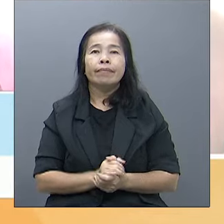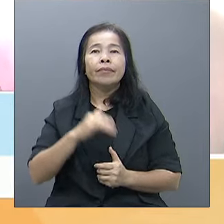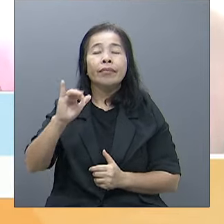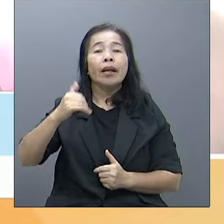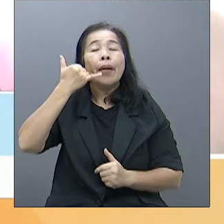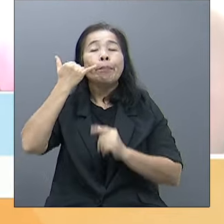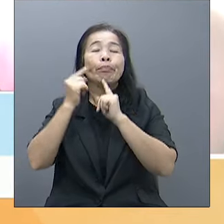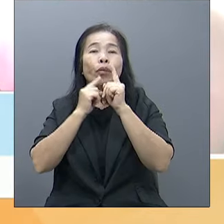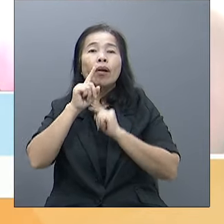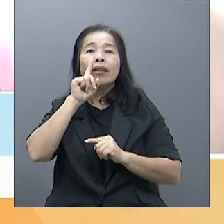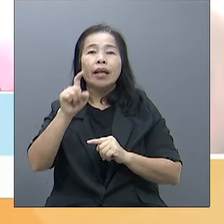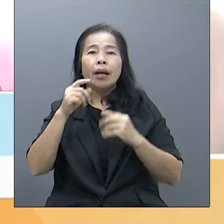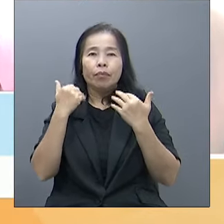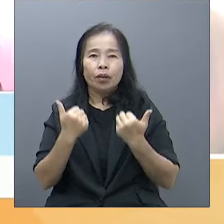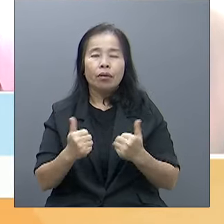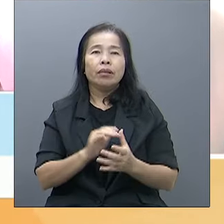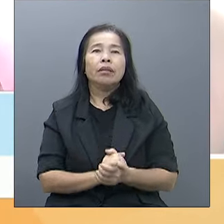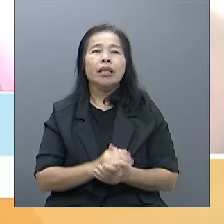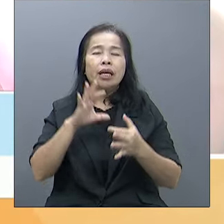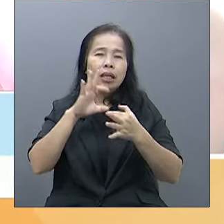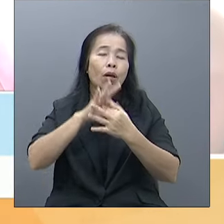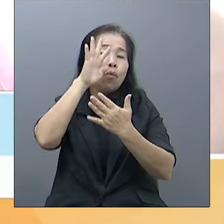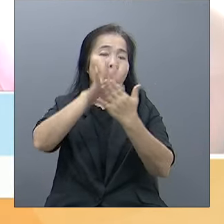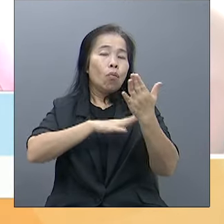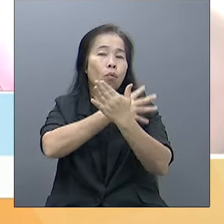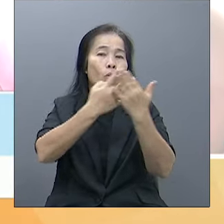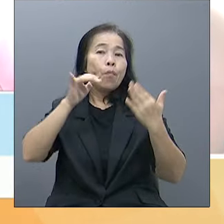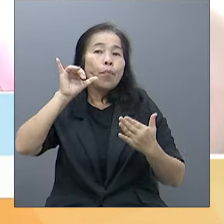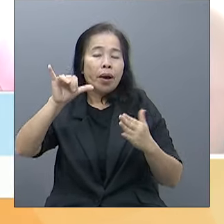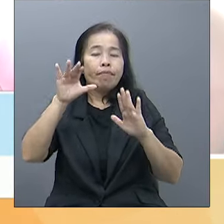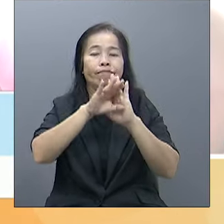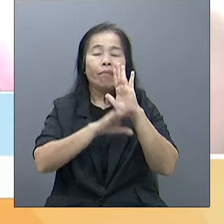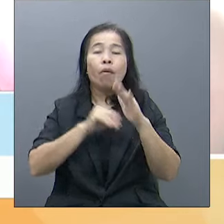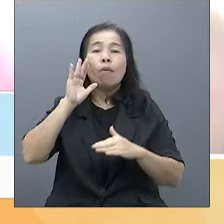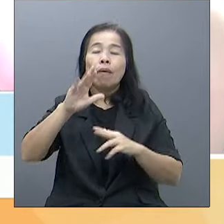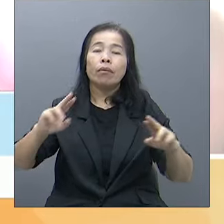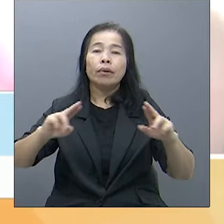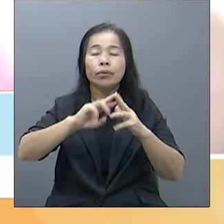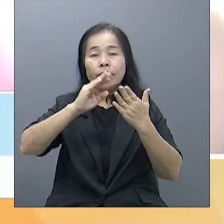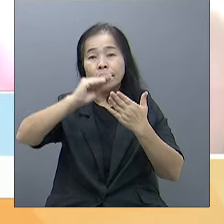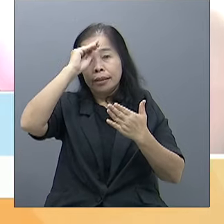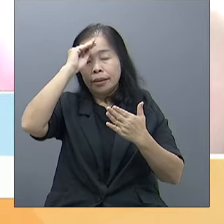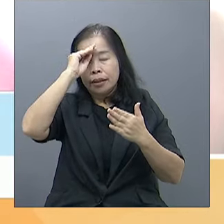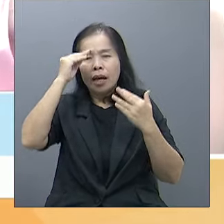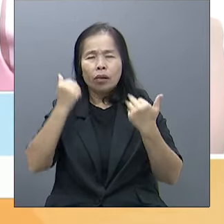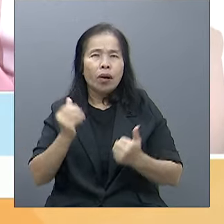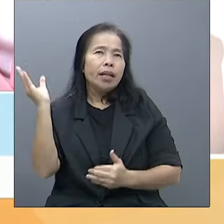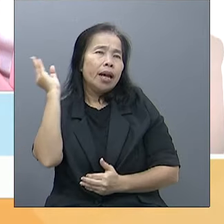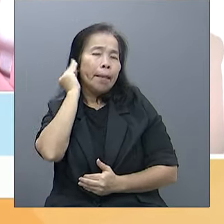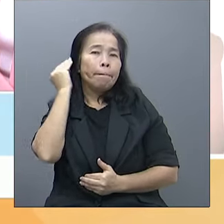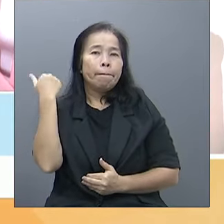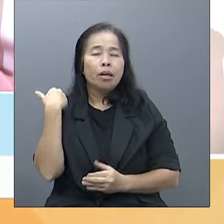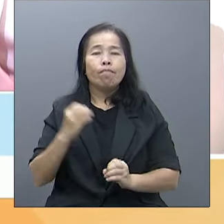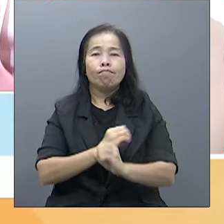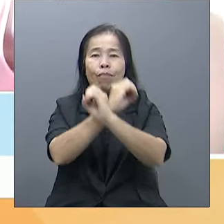ษกคะรบกวนสอบถามเรื่องของนโยบายตอนนี้นิดนึงทางกระทรวงศึกษาธิการเองเนี่ยคือตอนนี้เราจะได้ยินข่าวว่ามันมีเรื่องของความปลอดภัย